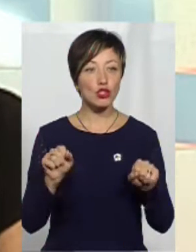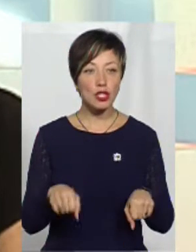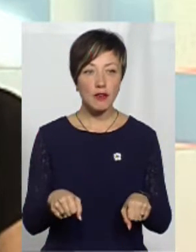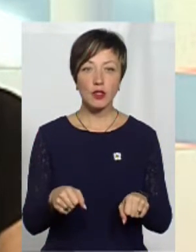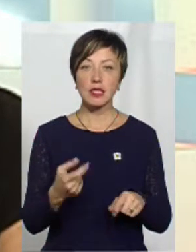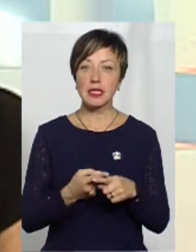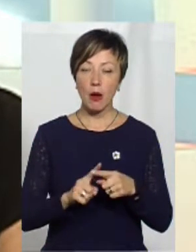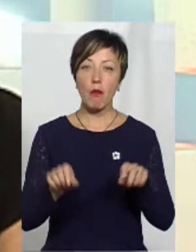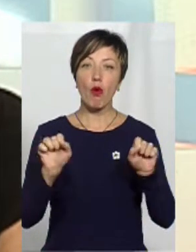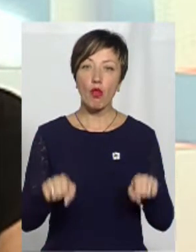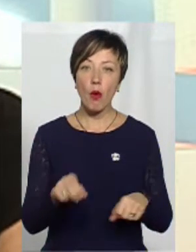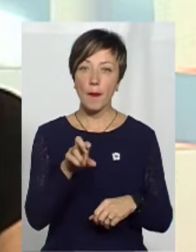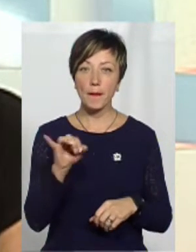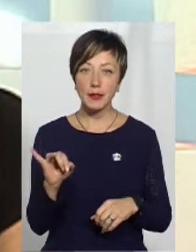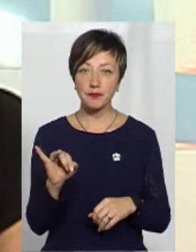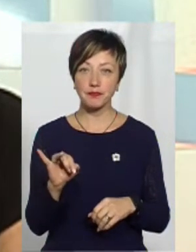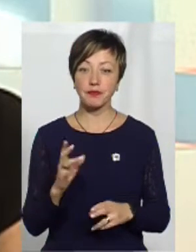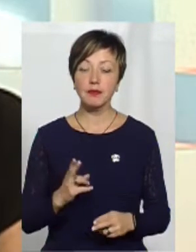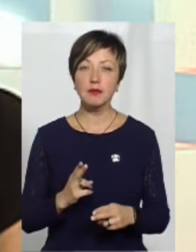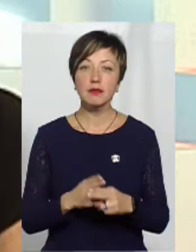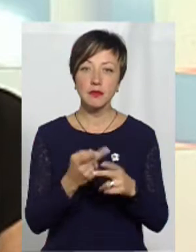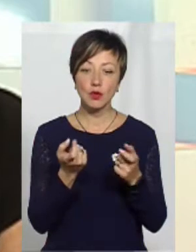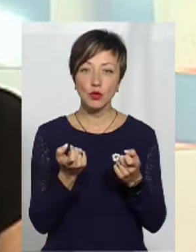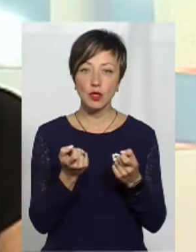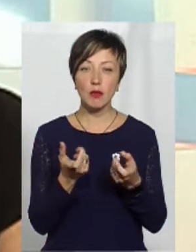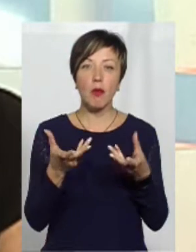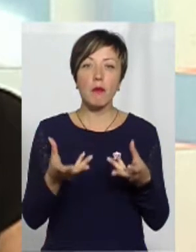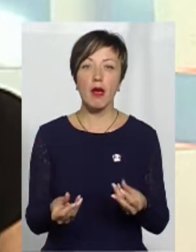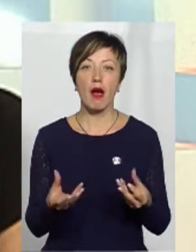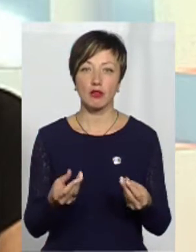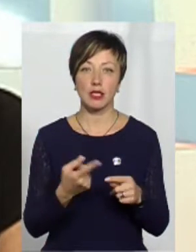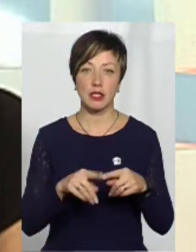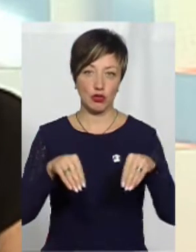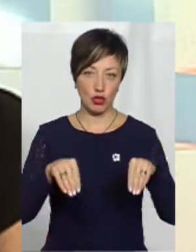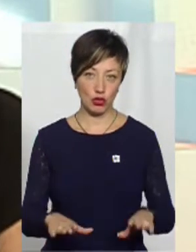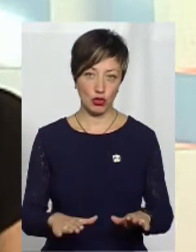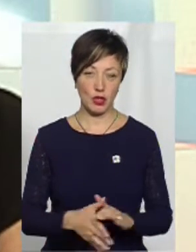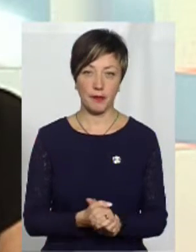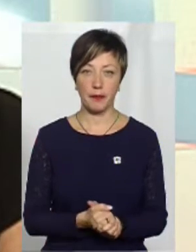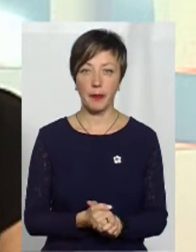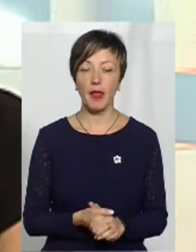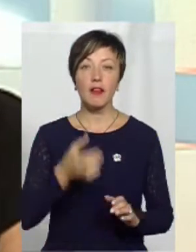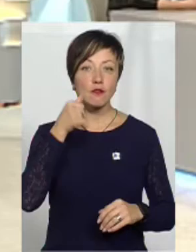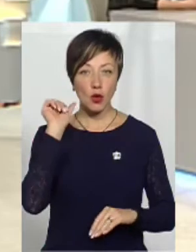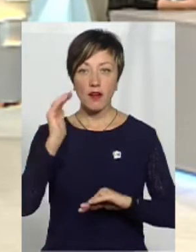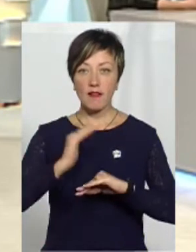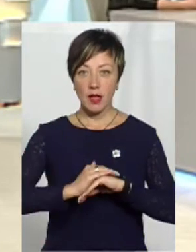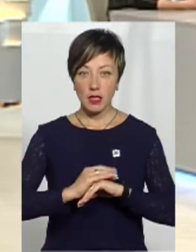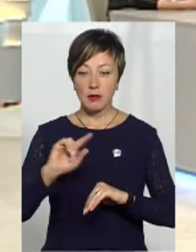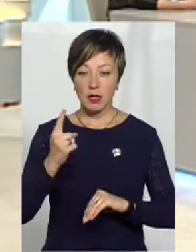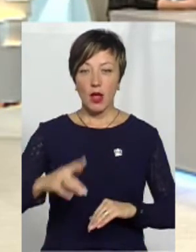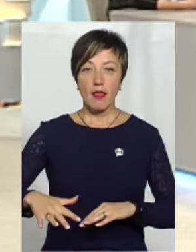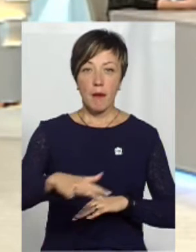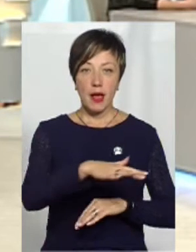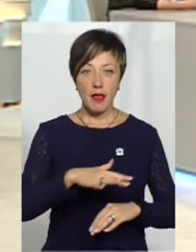якраз принаймні це могло б, якщо не запобігти, то дещо пом'якшити, да, це рішення. От учора ввечері спершу на